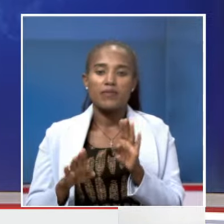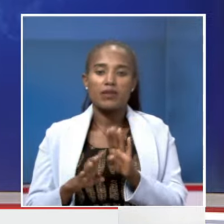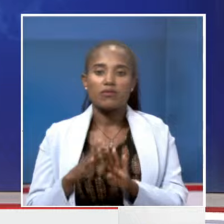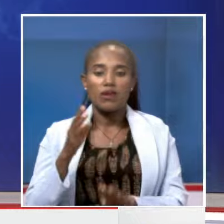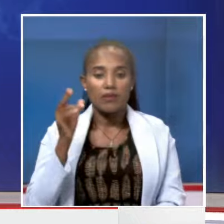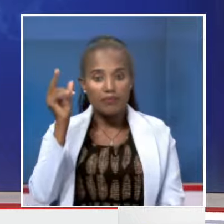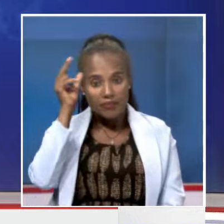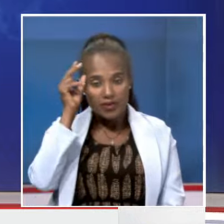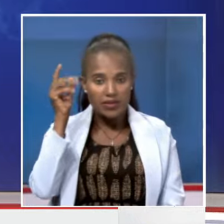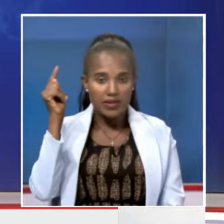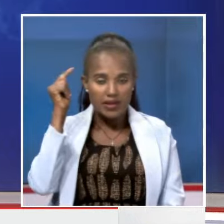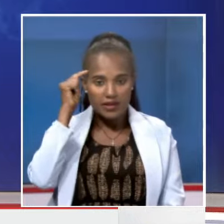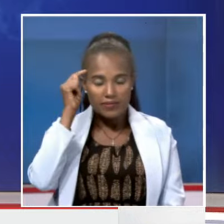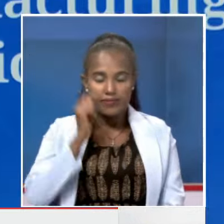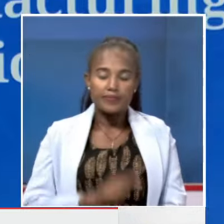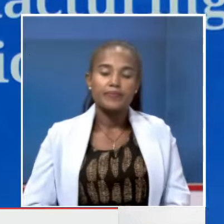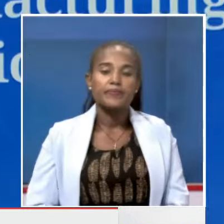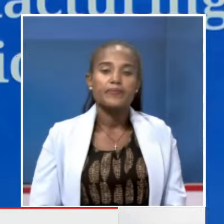በለጠ ታረቀኝ ተጨማሪ አለው።